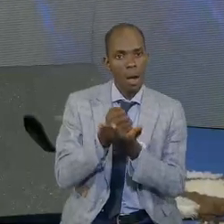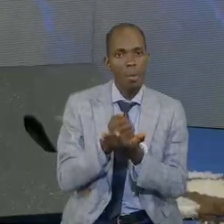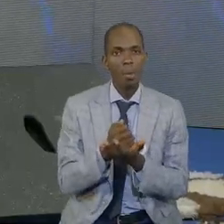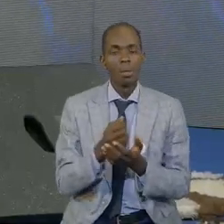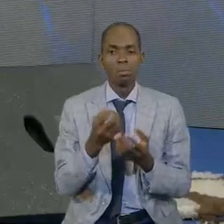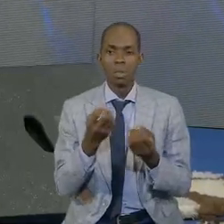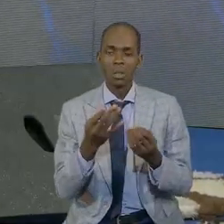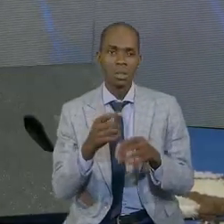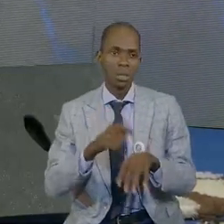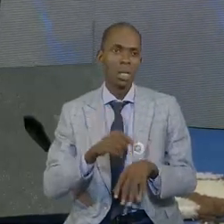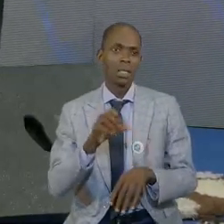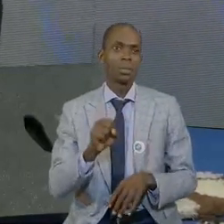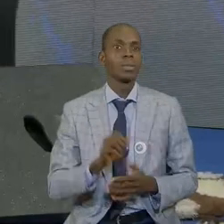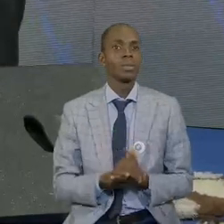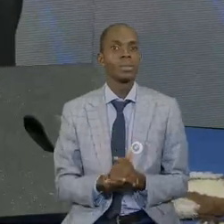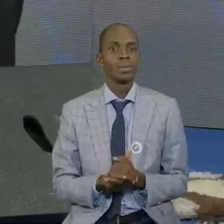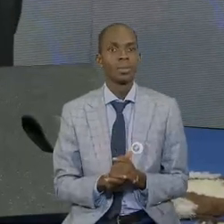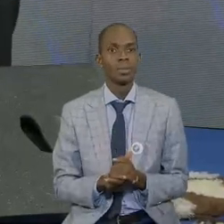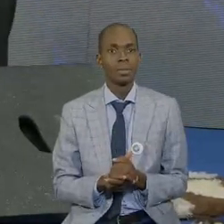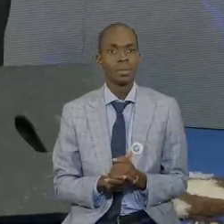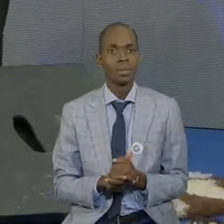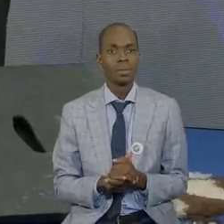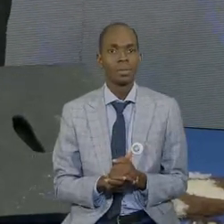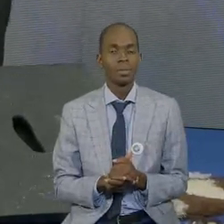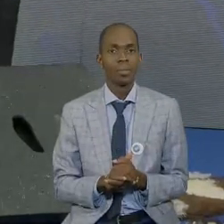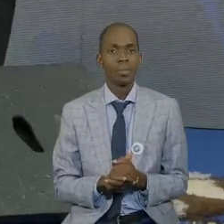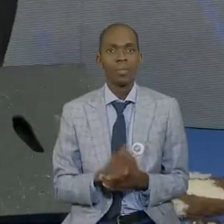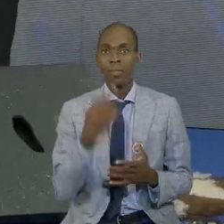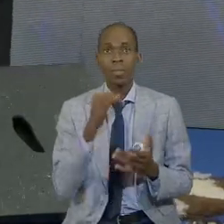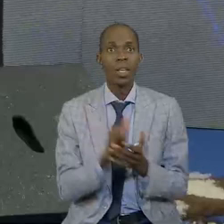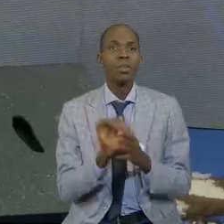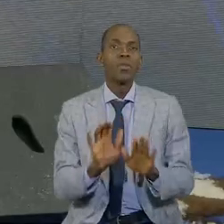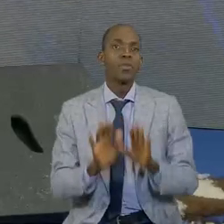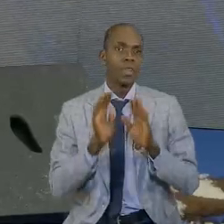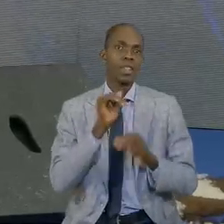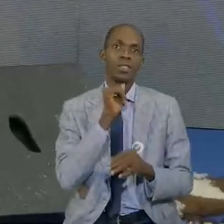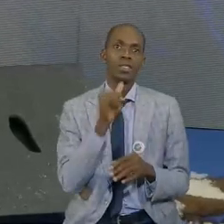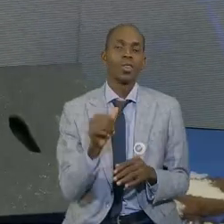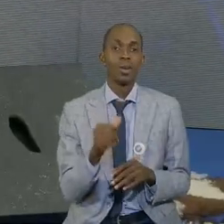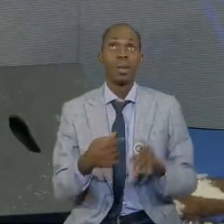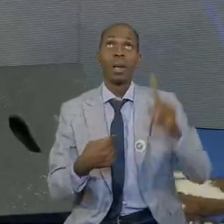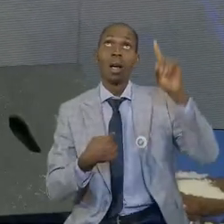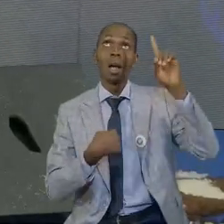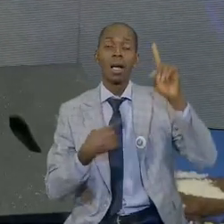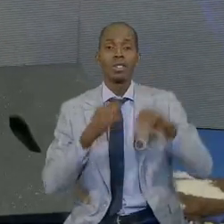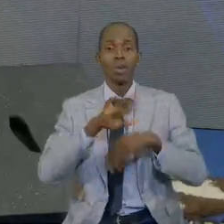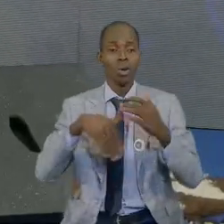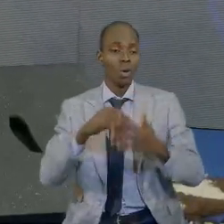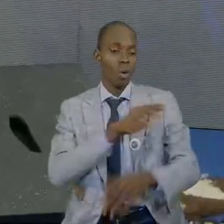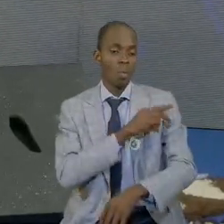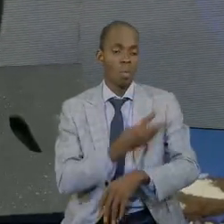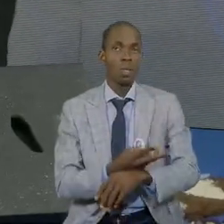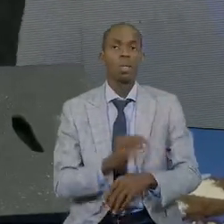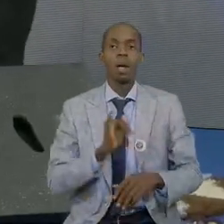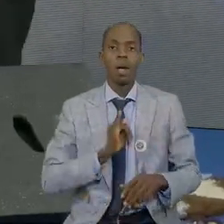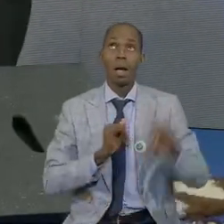Et il parle de secours, secours un certain nombre de fois. He says fear not. Il dit ne crains rien. I, the Almighty, I am with you. Moi,